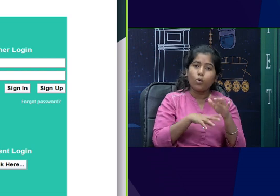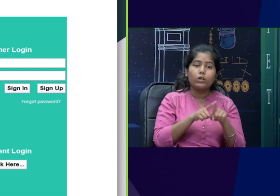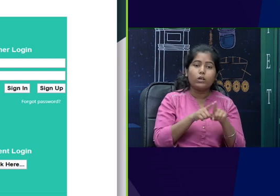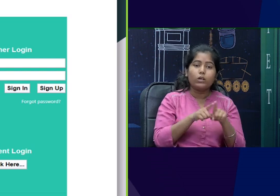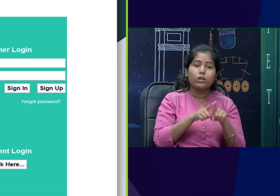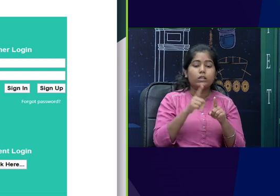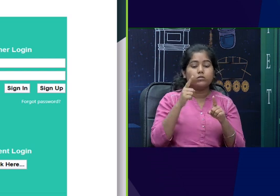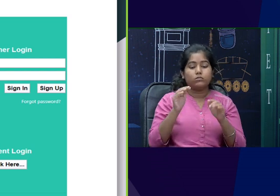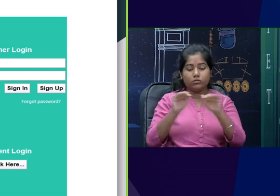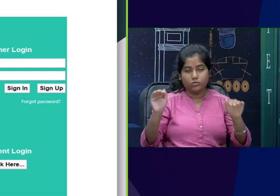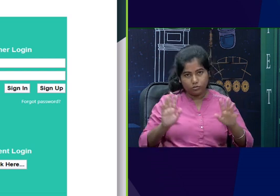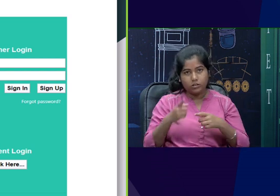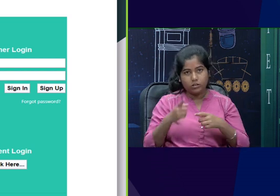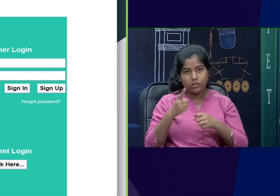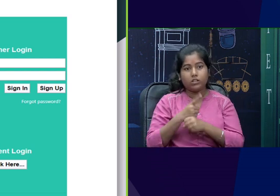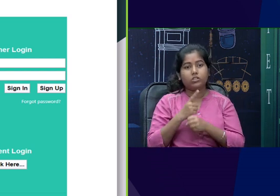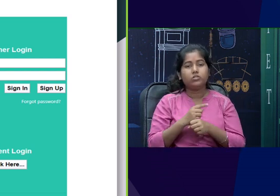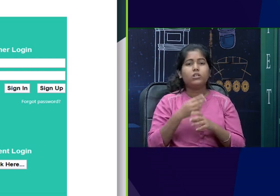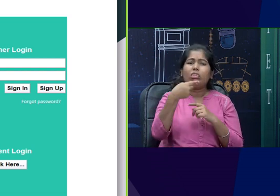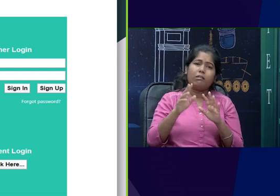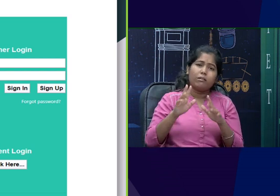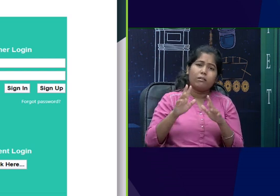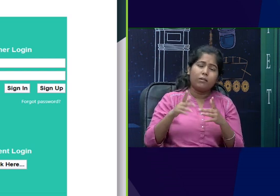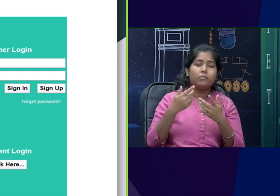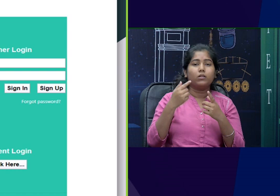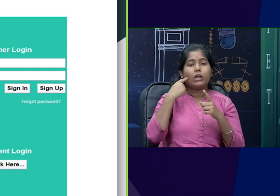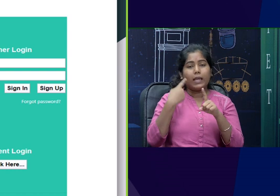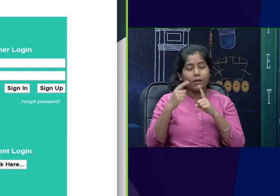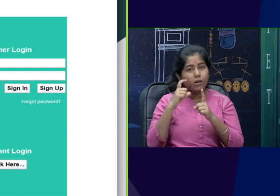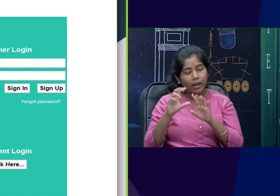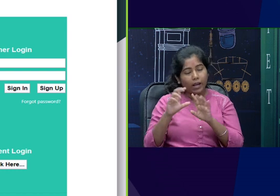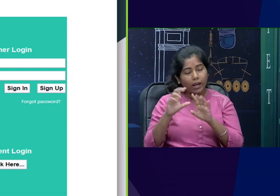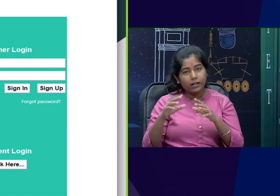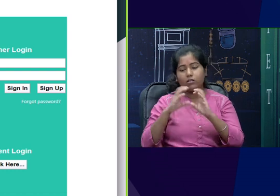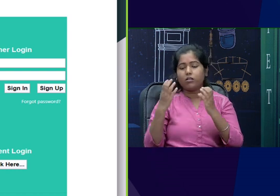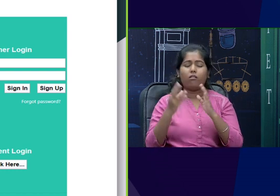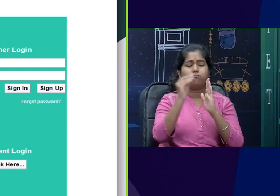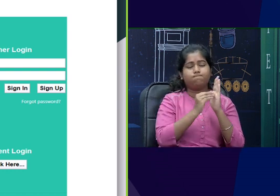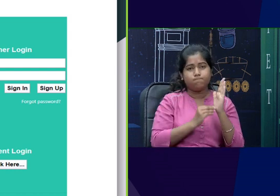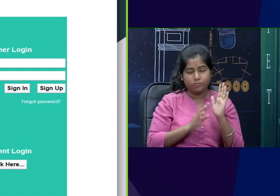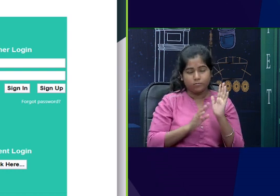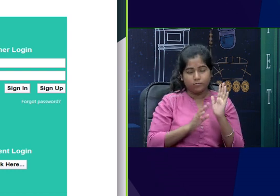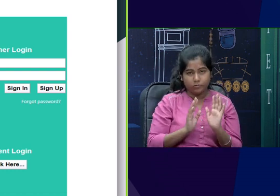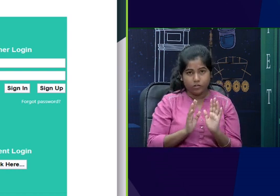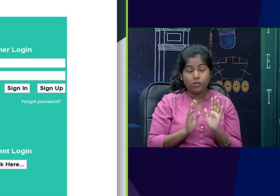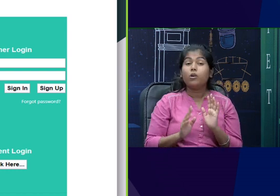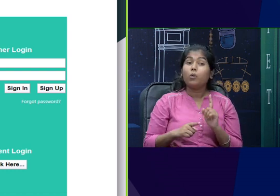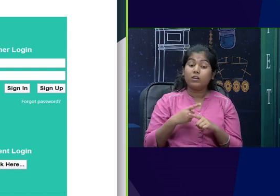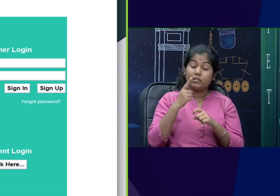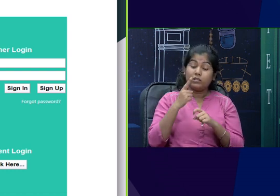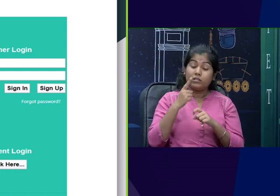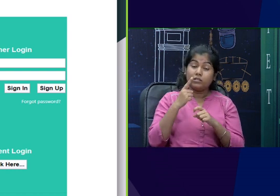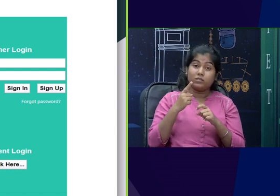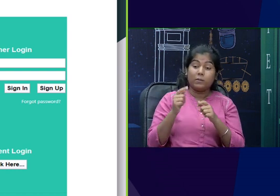है, नाम, ईमेल, आईडी, क्लास, ये सब इसमें आपको ऐड करने होते हैं, और टीचर को ही स्टूडेंट्स का